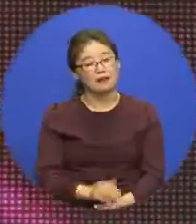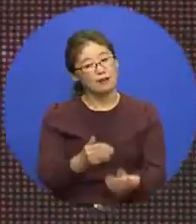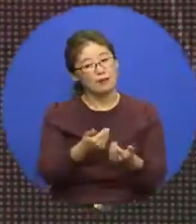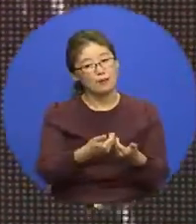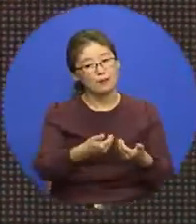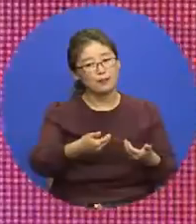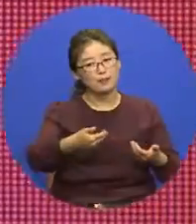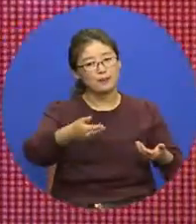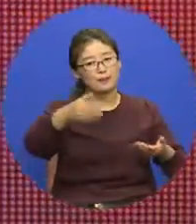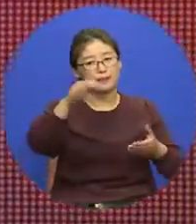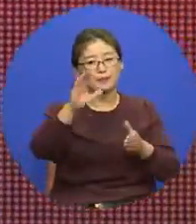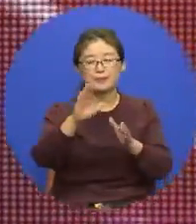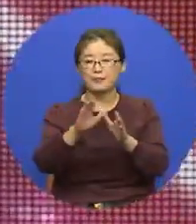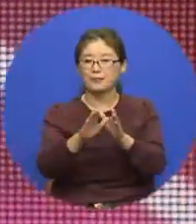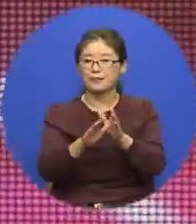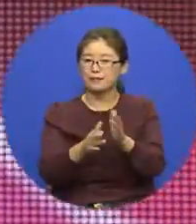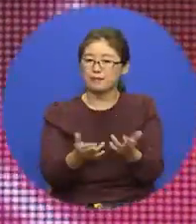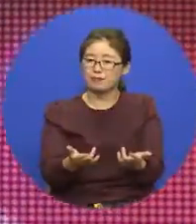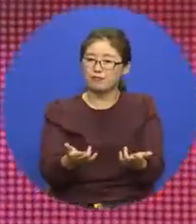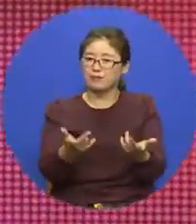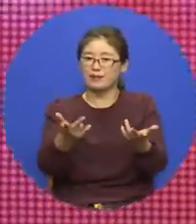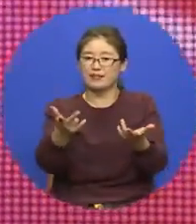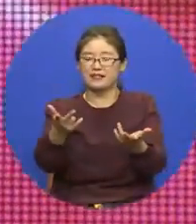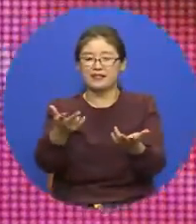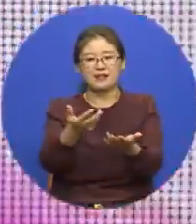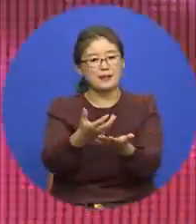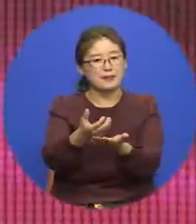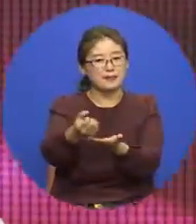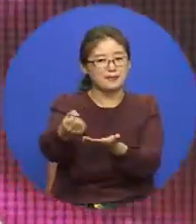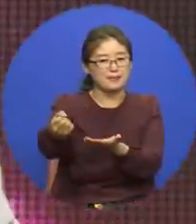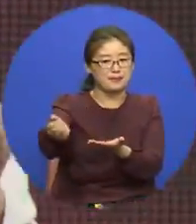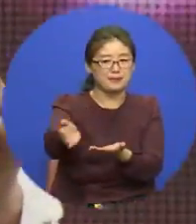떠날 땐 빈손이라